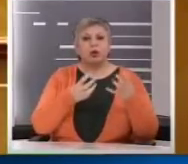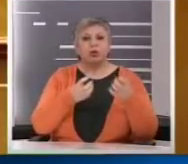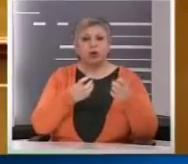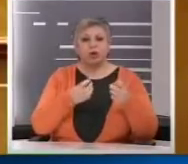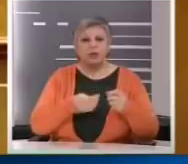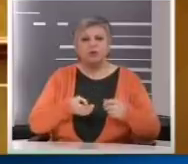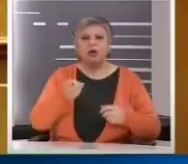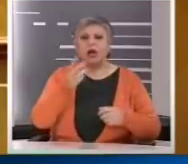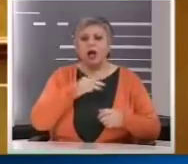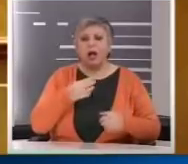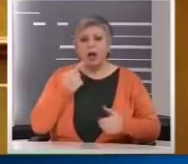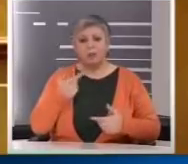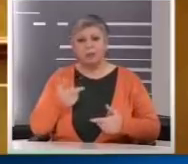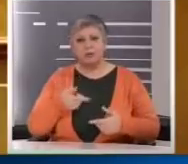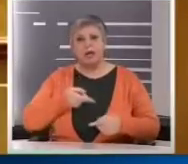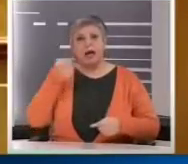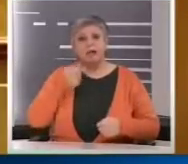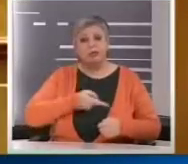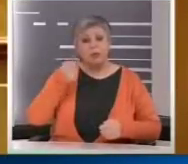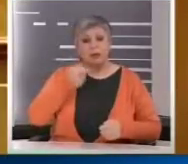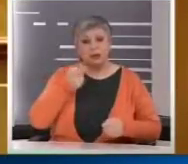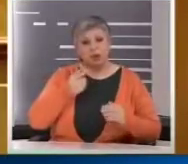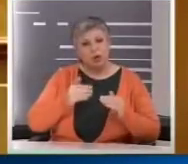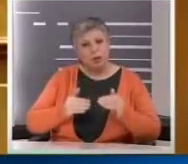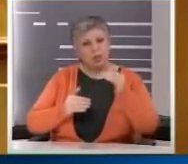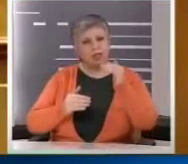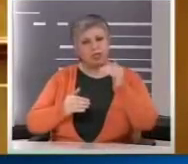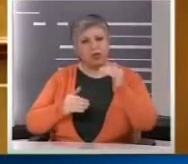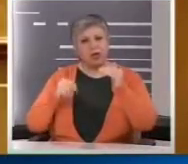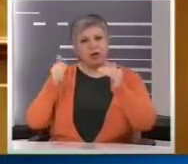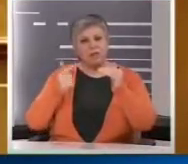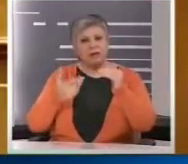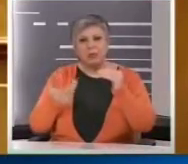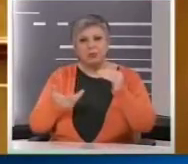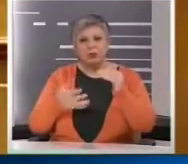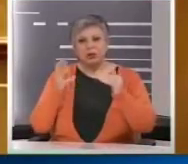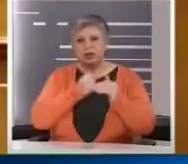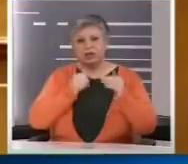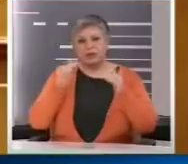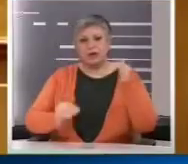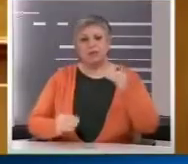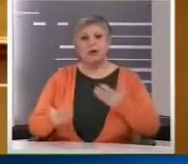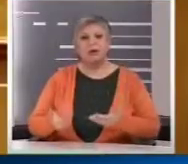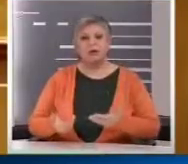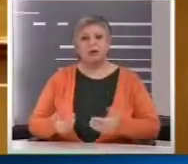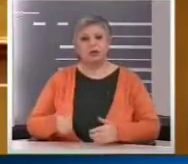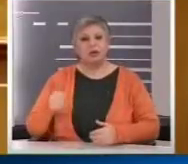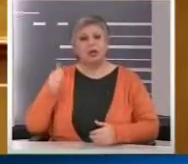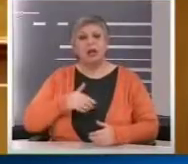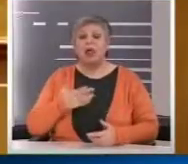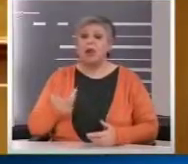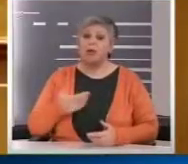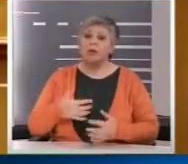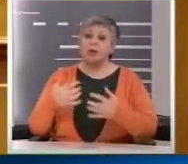Και άρα ο μέσος όρος ψηλός δύσκολα κατεβαίνει. Σας το λέμε συγκεκριμένα και μας κατηγορείτε ότι εμείς βολέψαμε τη